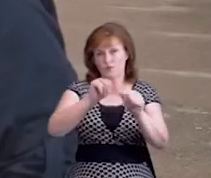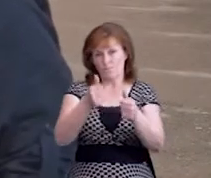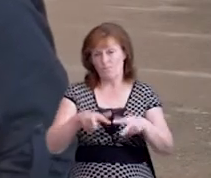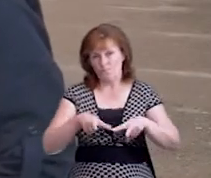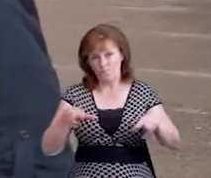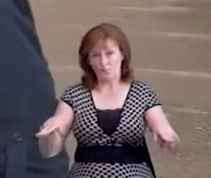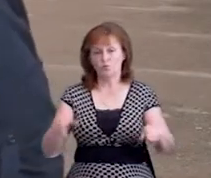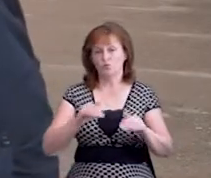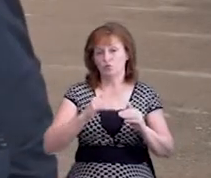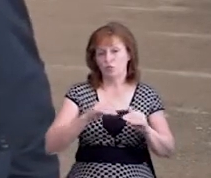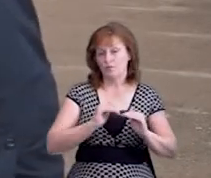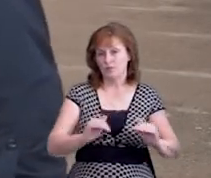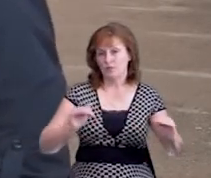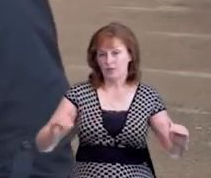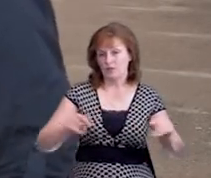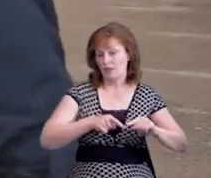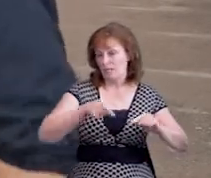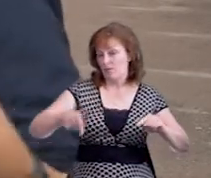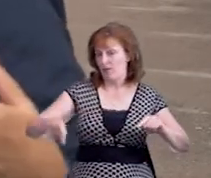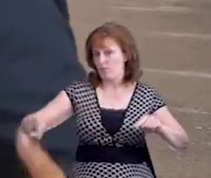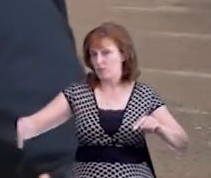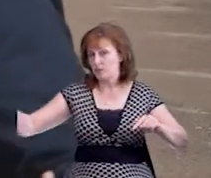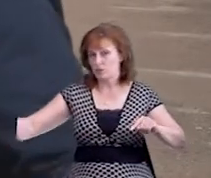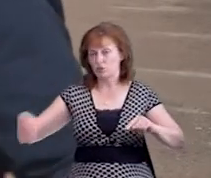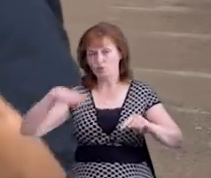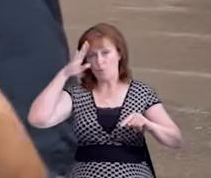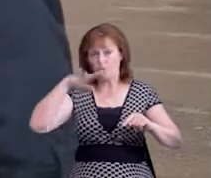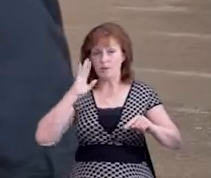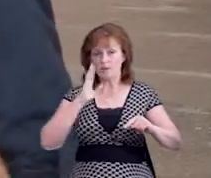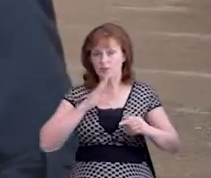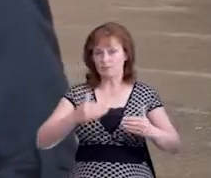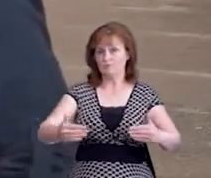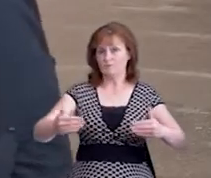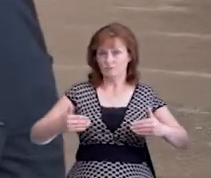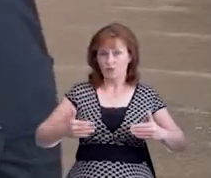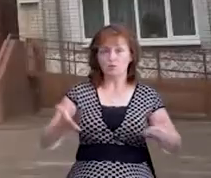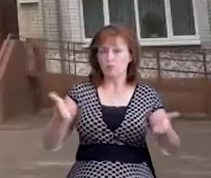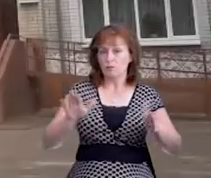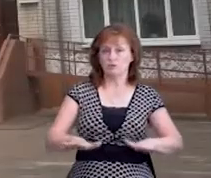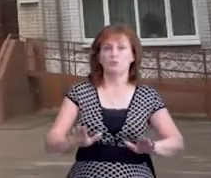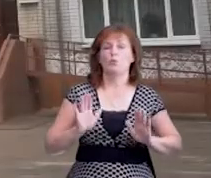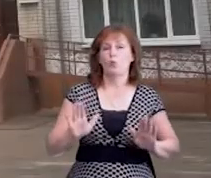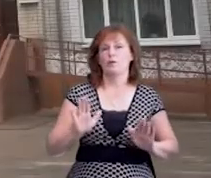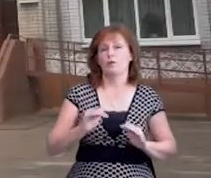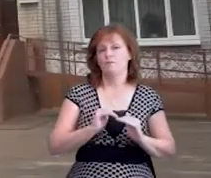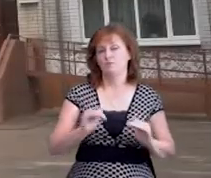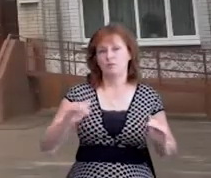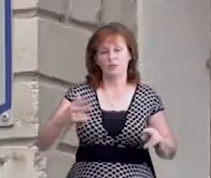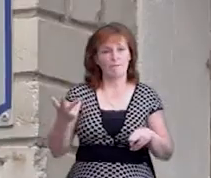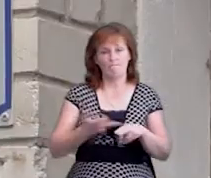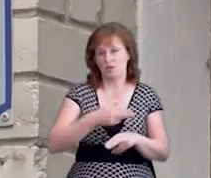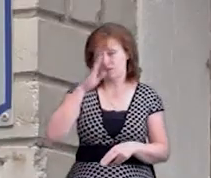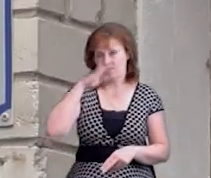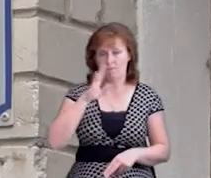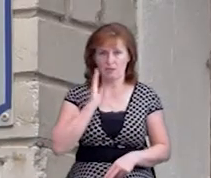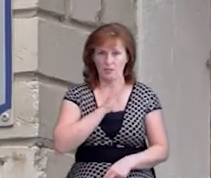на відстані діти були, щоб батьки залишили дітей, залишили стільки дітей. Ольга Онищенко, Роман Репа.